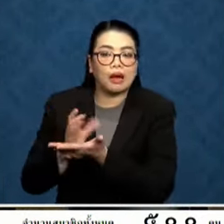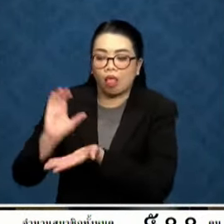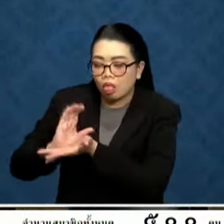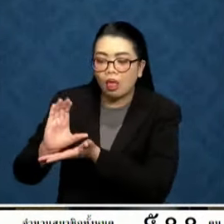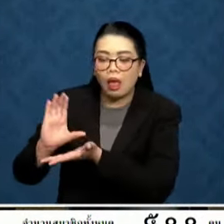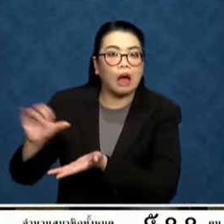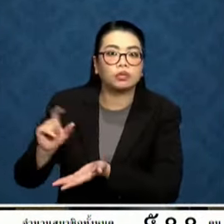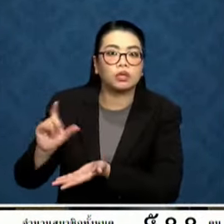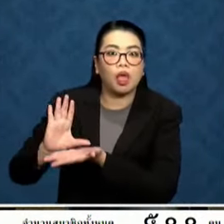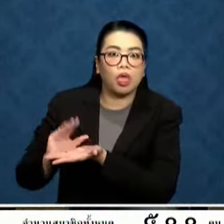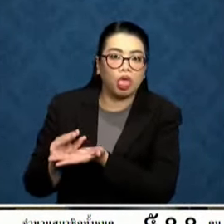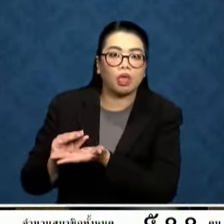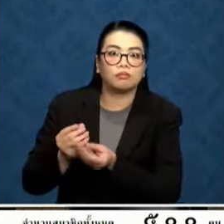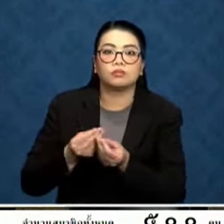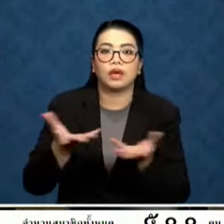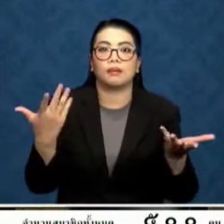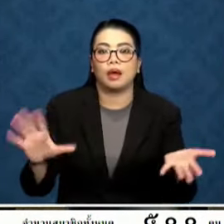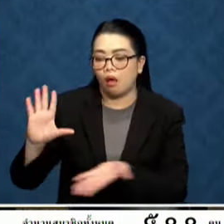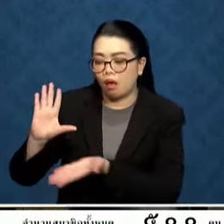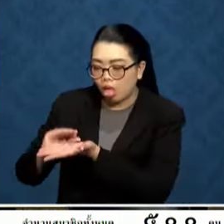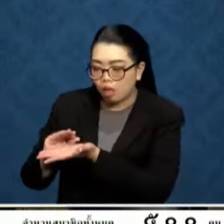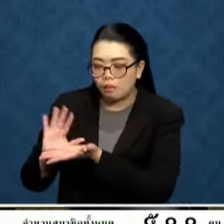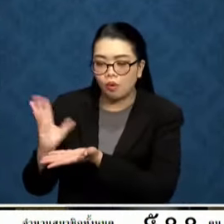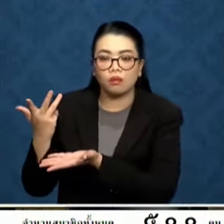อนาคตอันใกล้